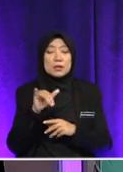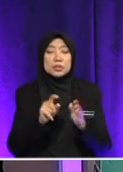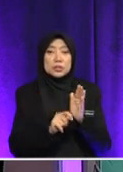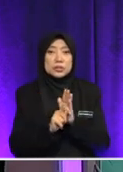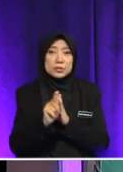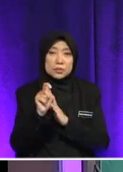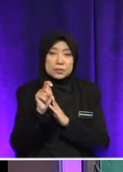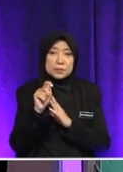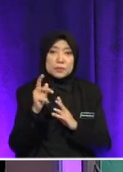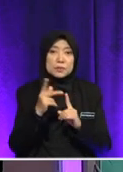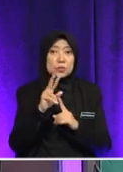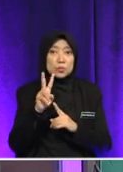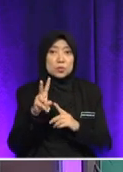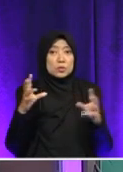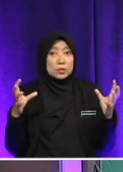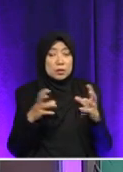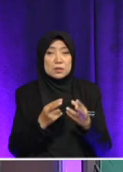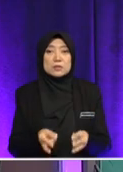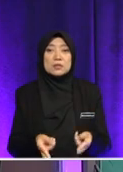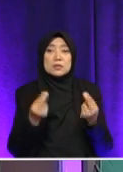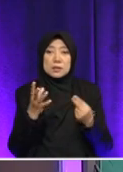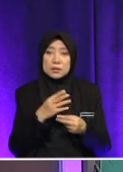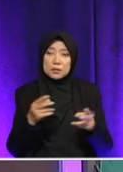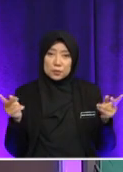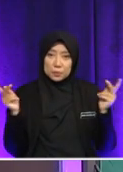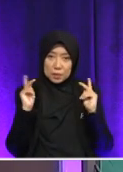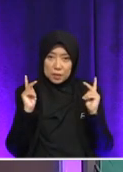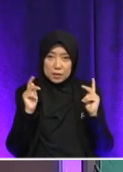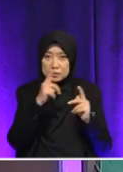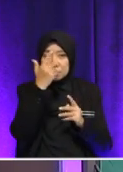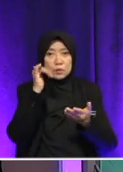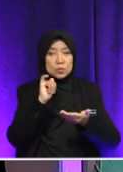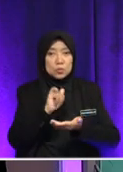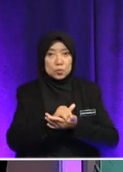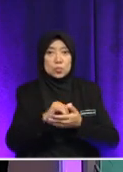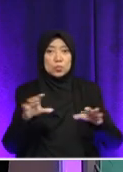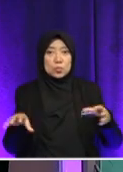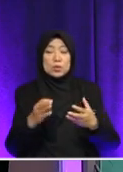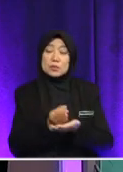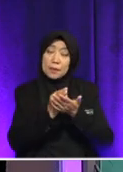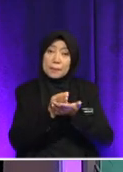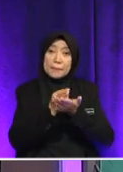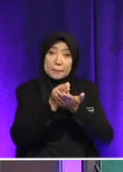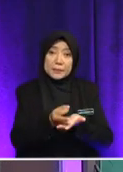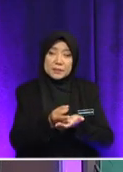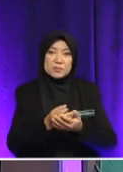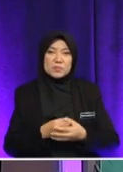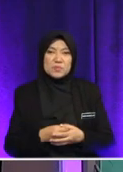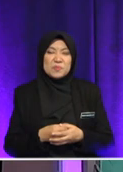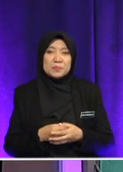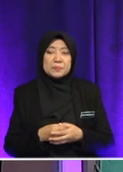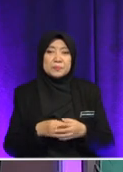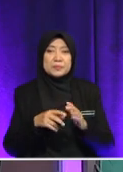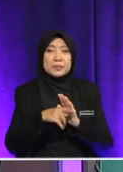kedua kita ada keras ringan dan kuat kita guna untuk buat Sam sampai oke penebak